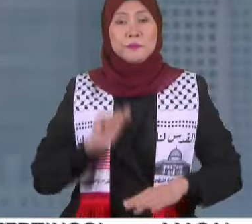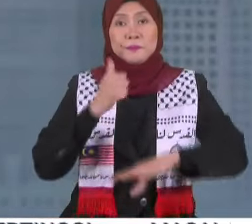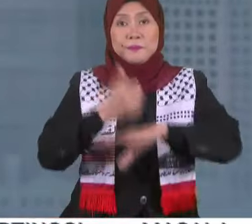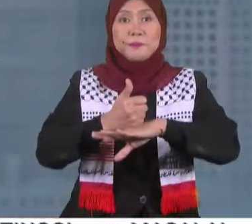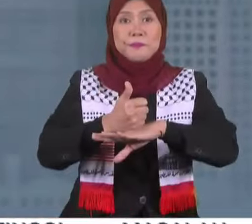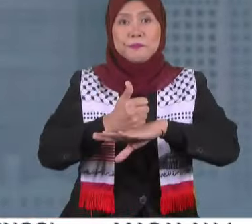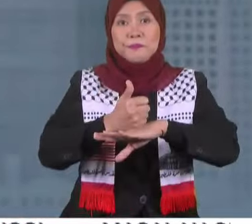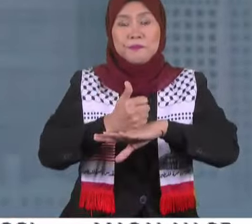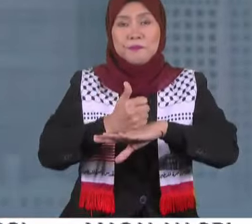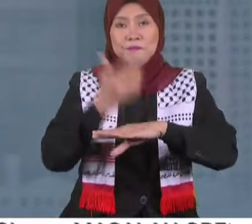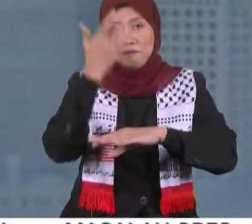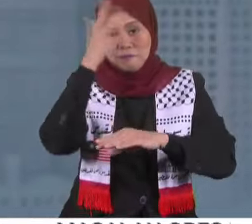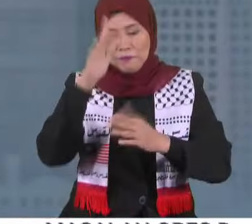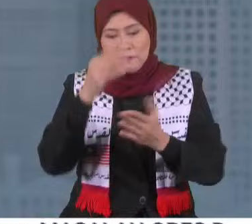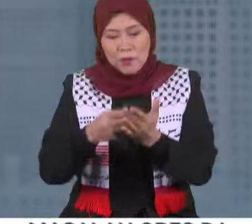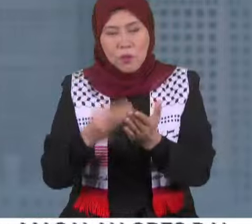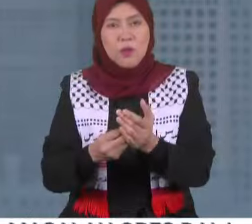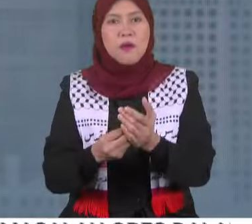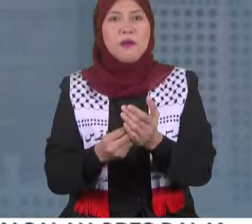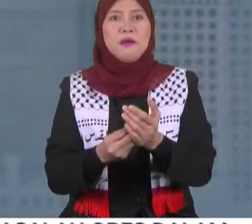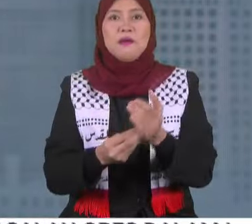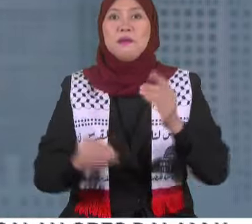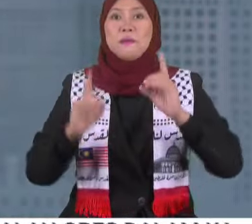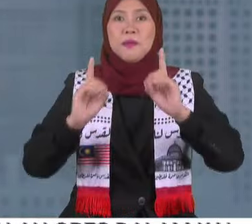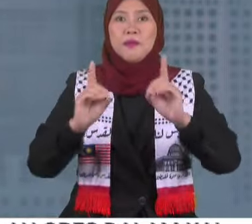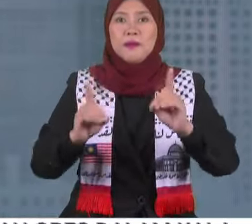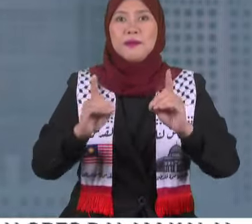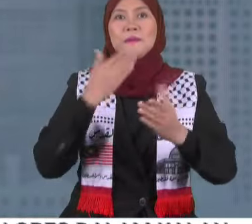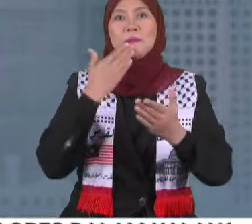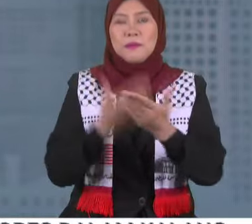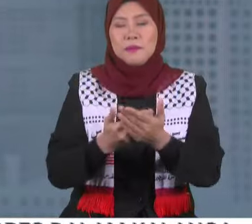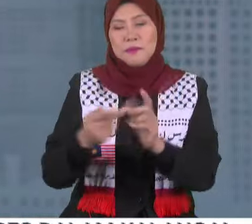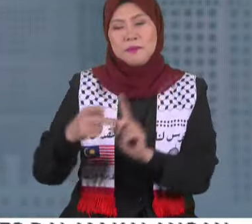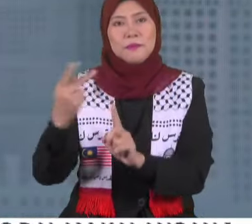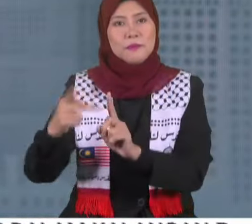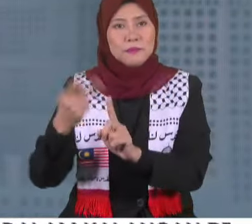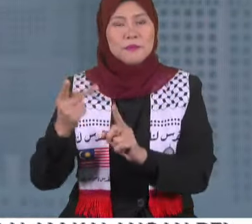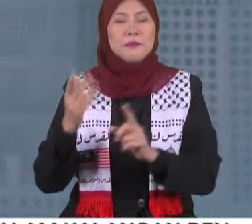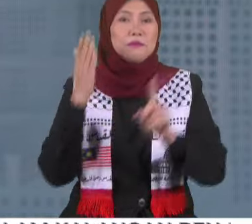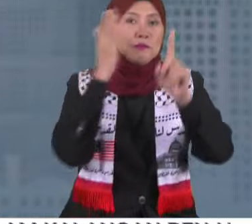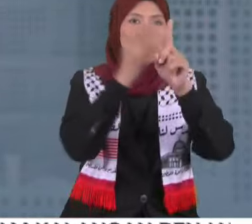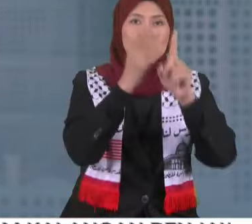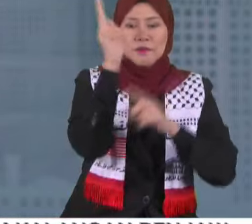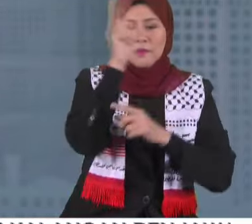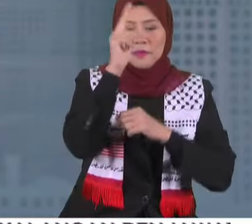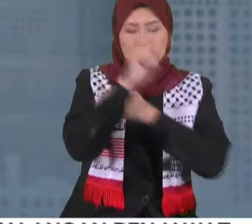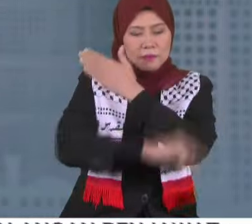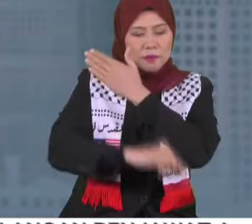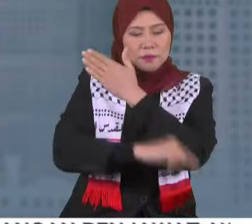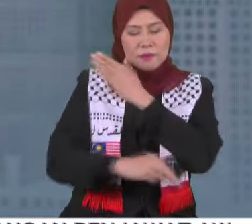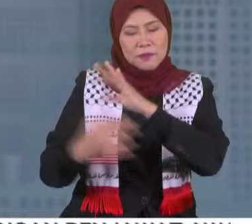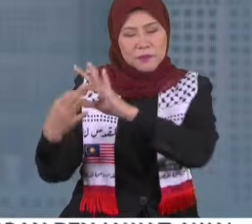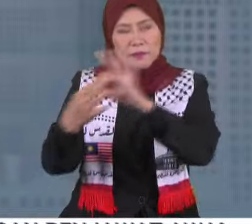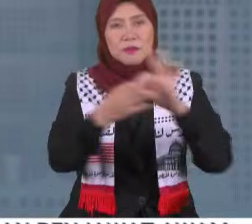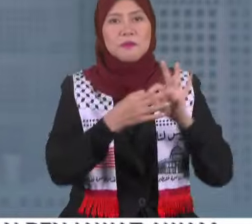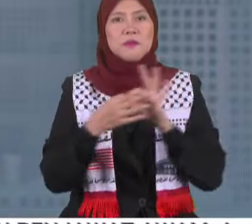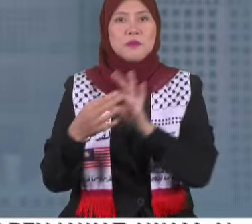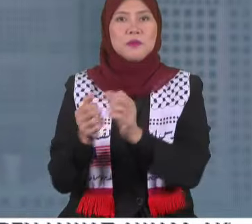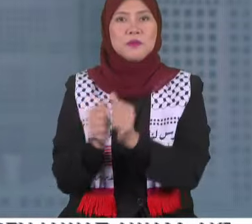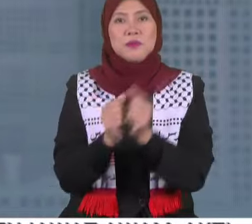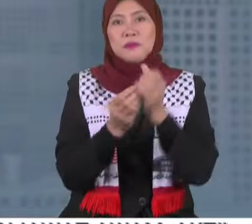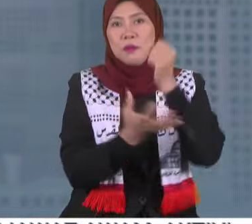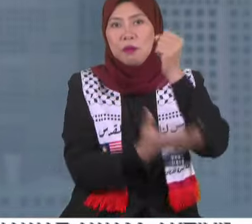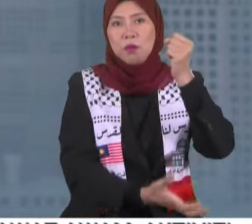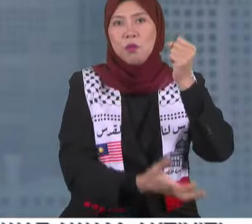Mewujudkan literasi kewangan dan pendidikan yang baik di Pulau Pinang. Ke arah itu, Kerajaan Negeri dengan kolaborasi Perbadanan